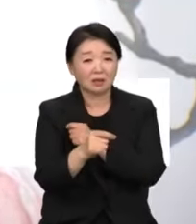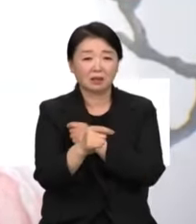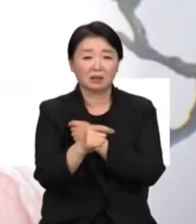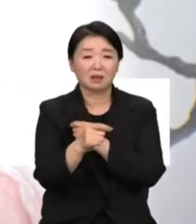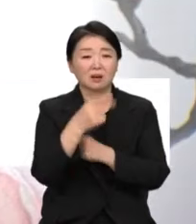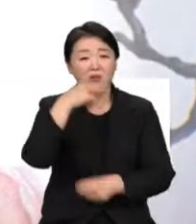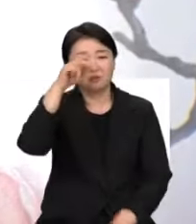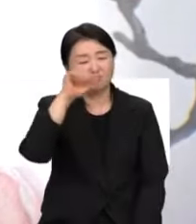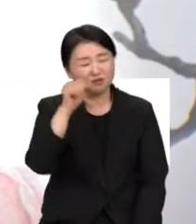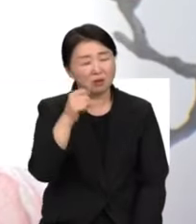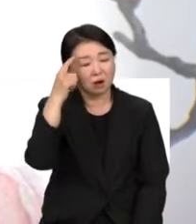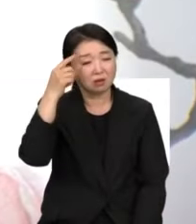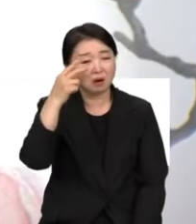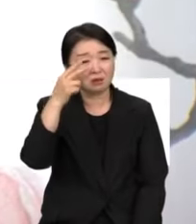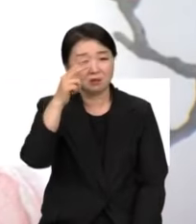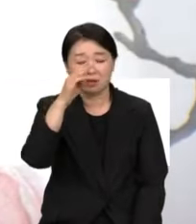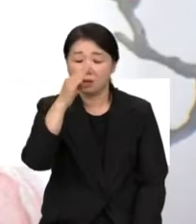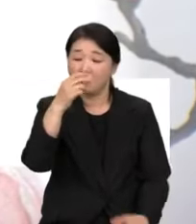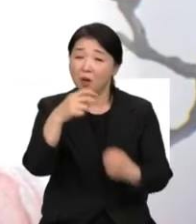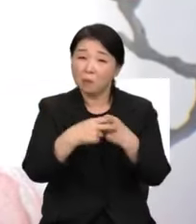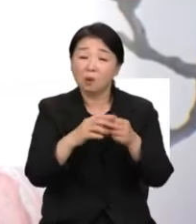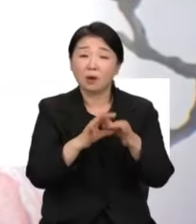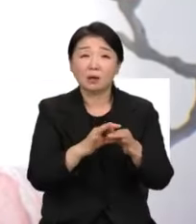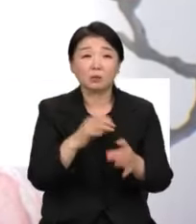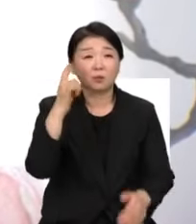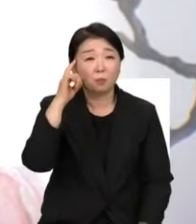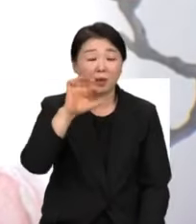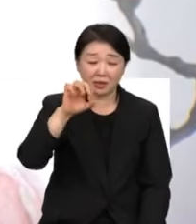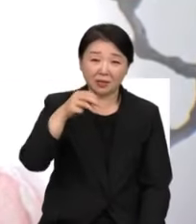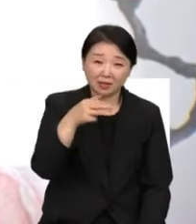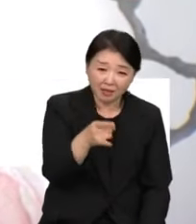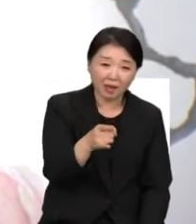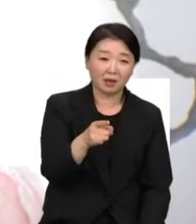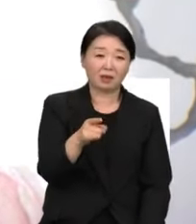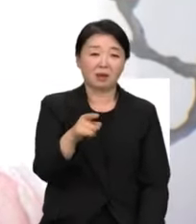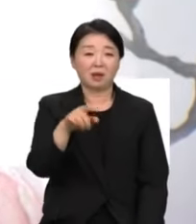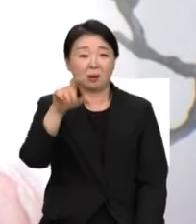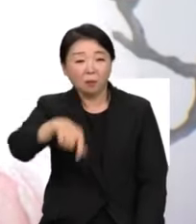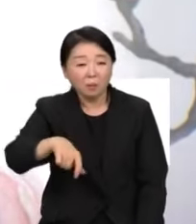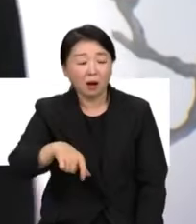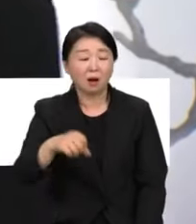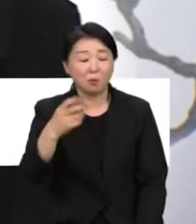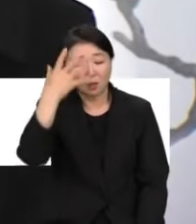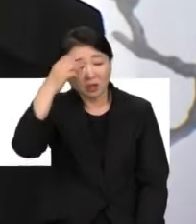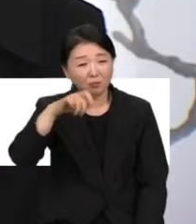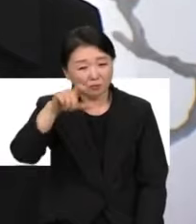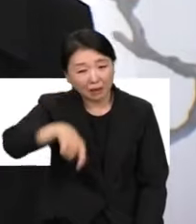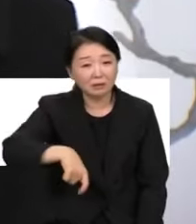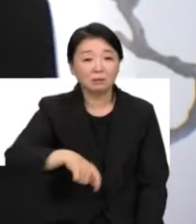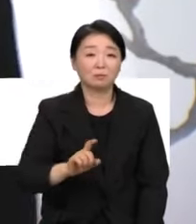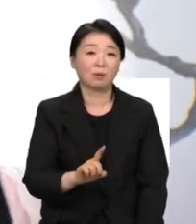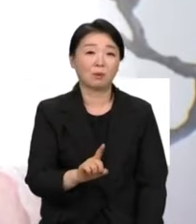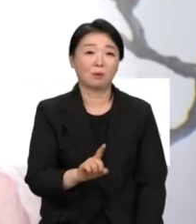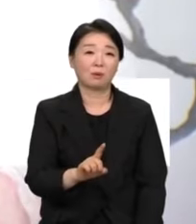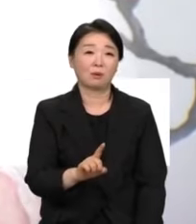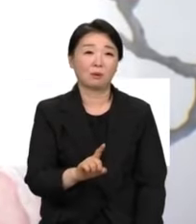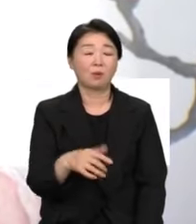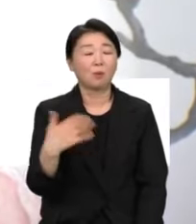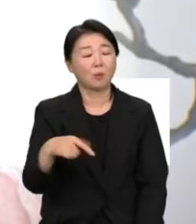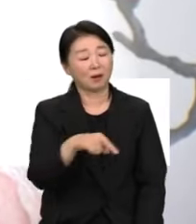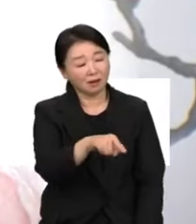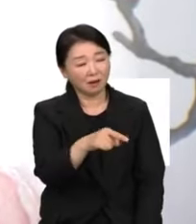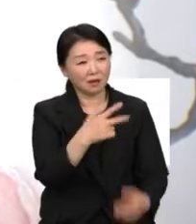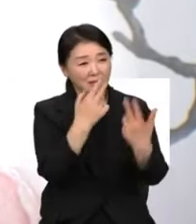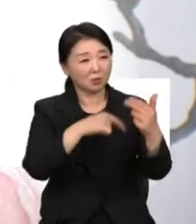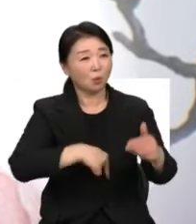말을 못하겠어요. 일제 법카, 일제 샴푸 법카 의혹. 대단한 건 이걸 다 이재명